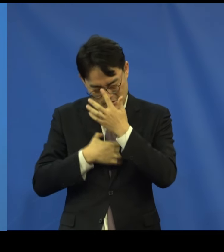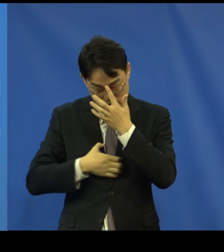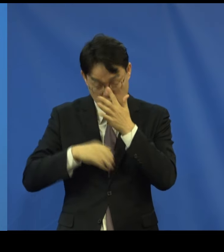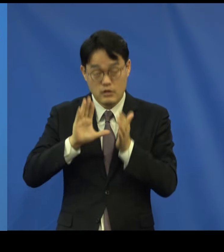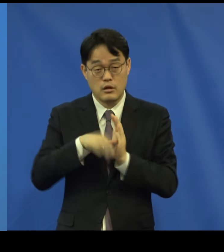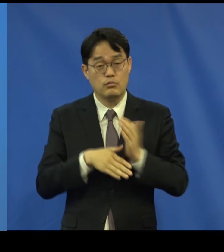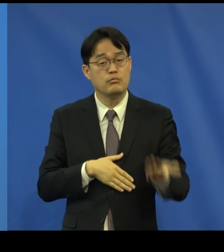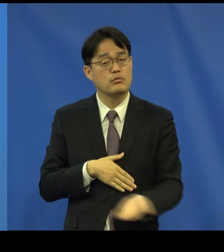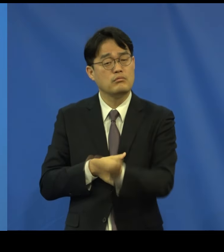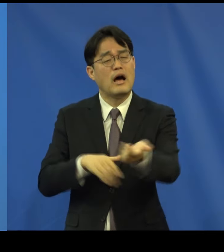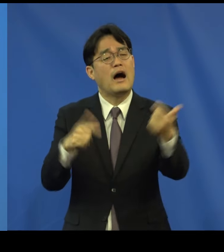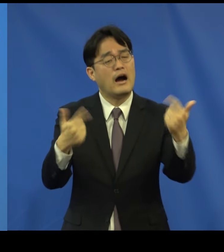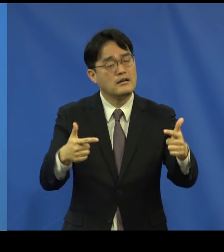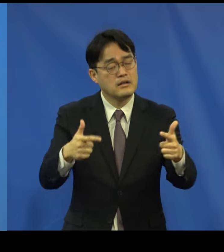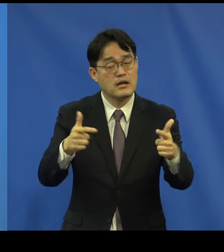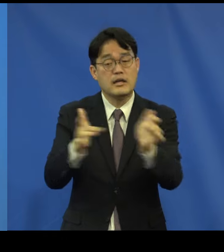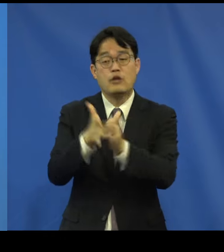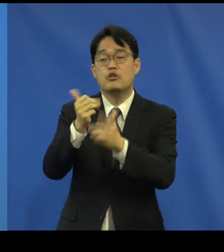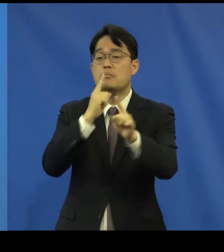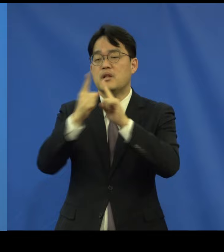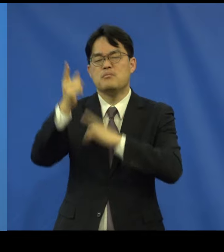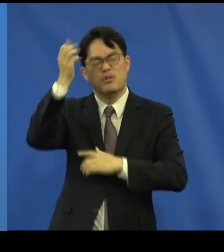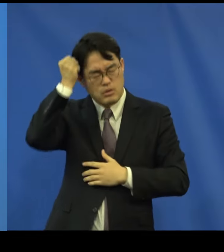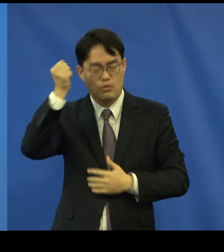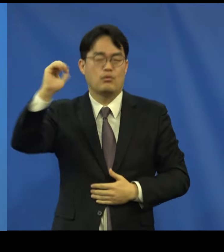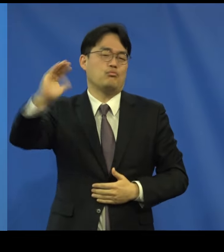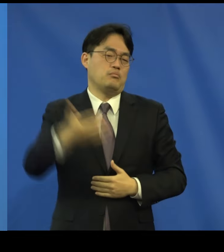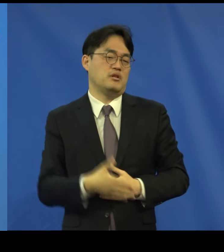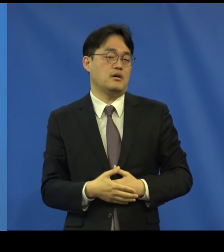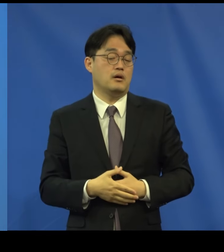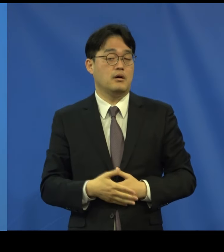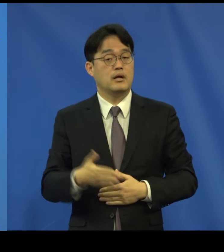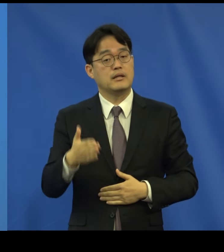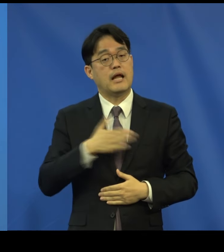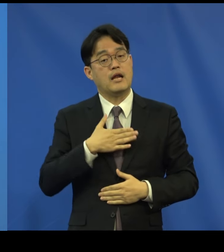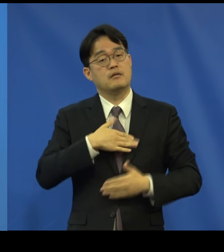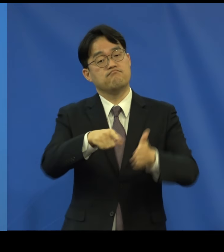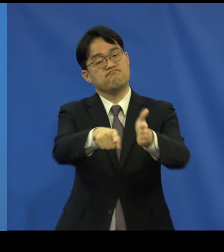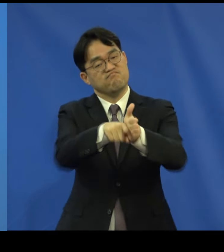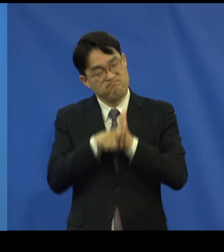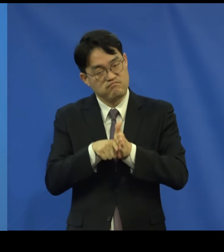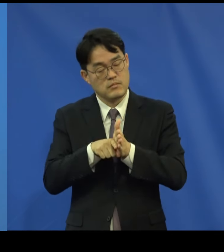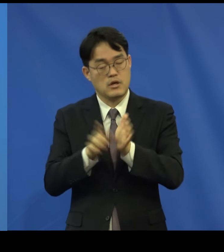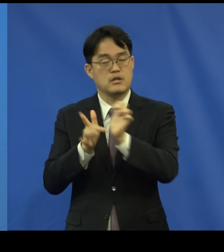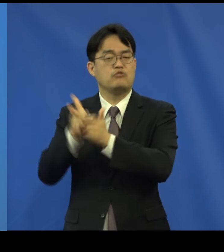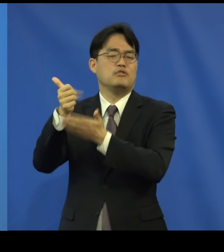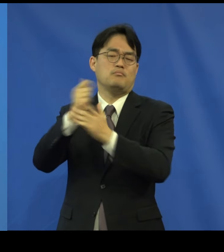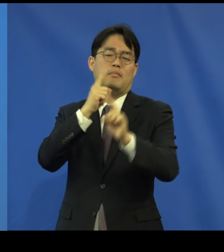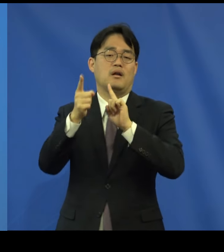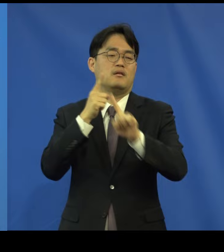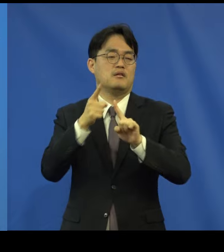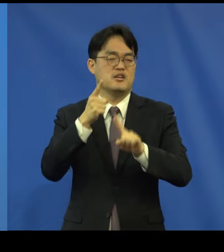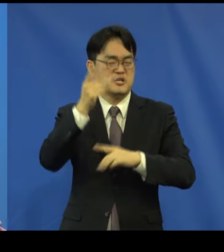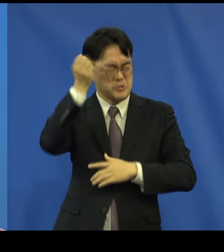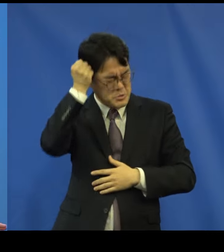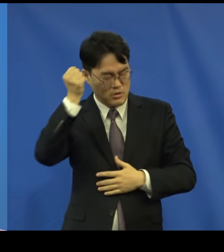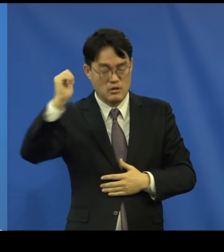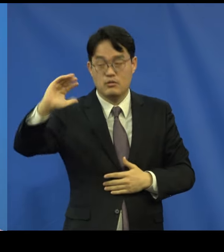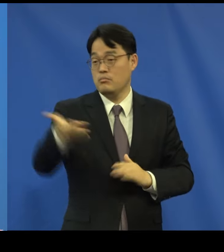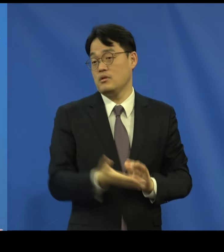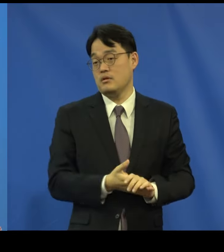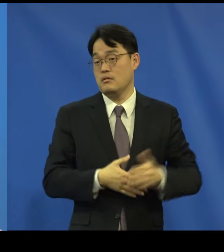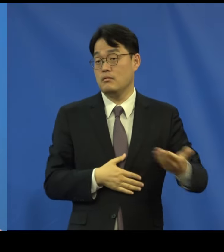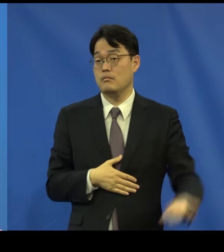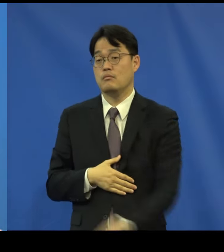하고, 또 삶이 힘들고 어려워지지만 우리의 힘으로 헤쳐나가려지 말고 이 근심을 근본적으로 이기게 만드는